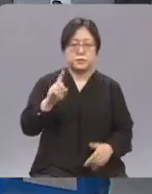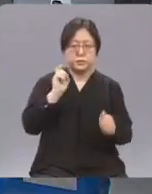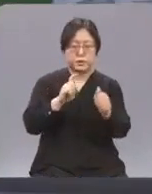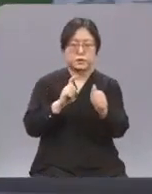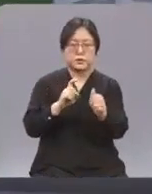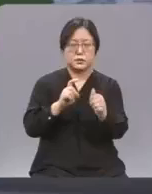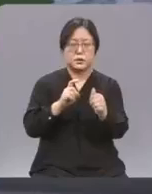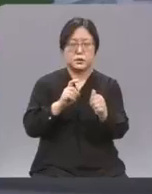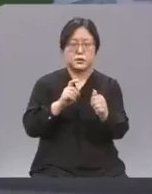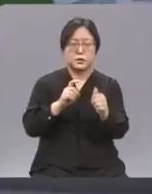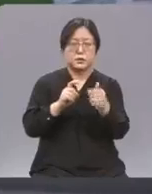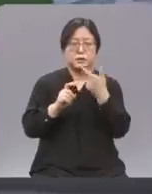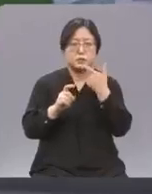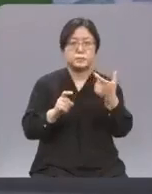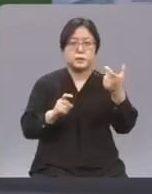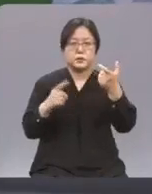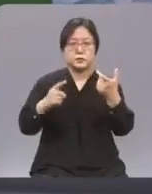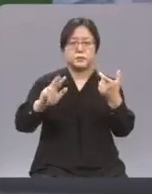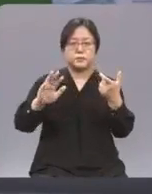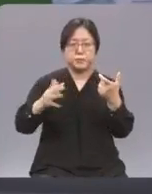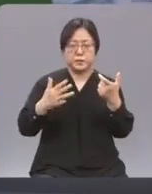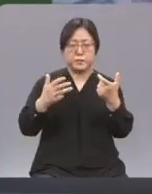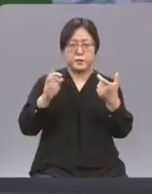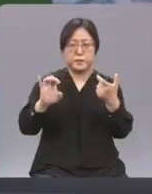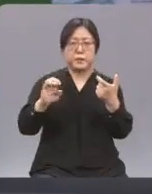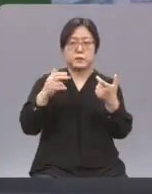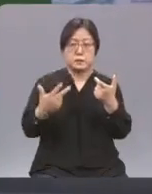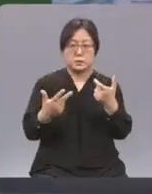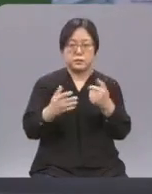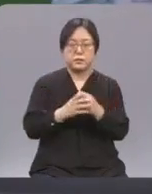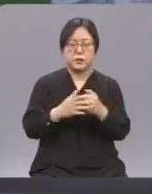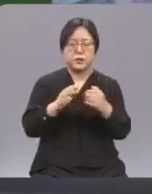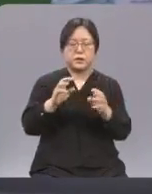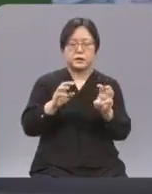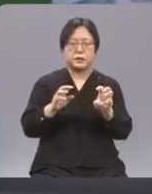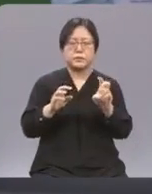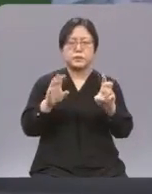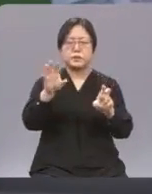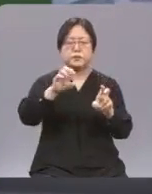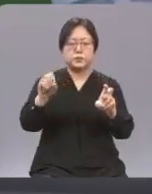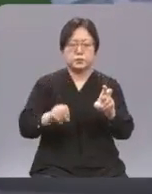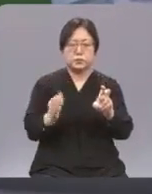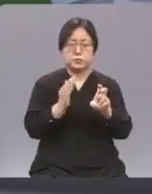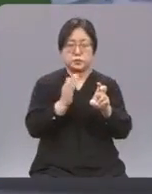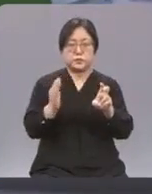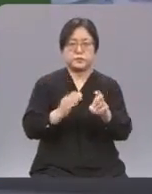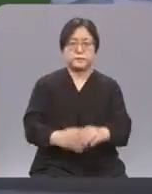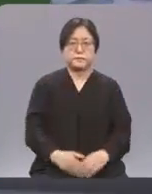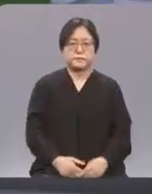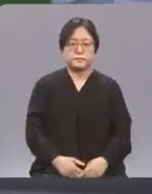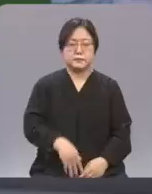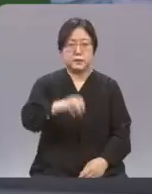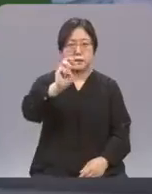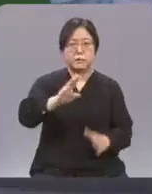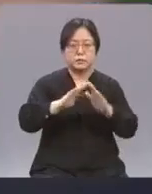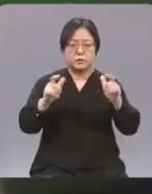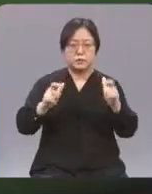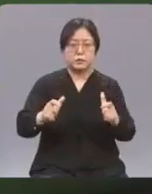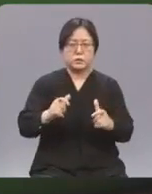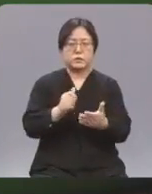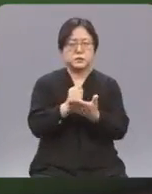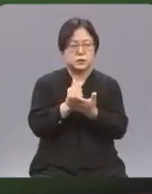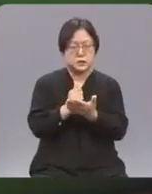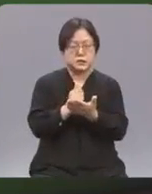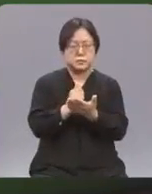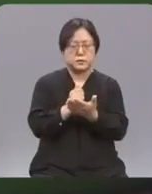가운데 60대 이상이 1,847명으로 32% 이상을 차지했습니다. 광주와 전남의